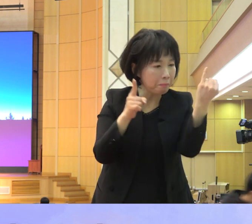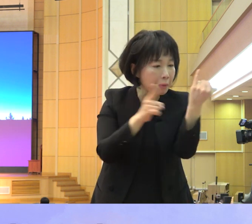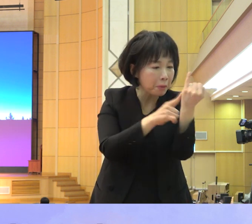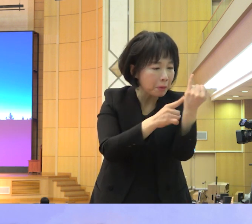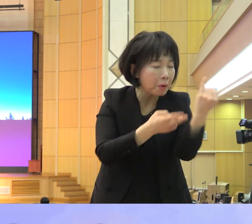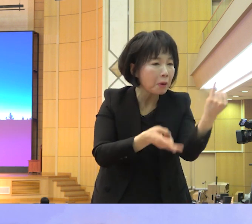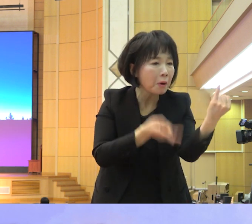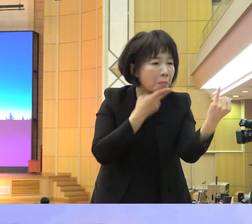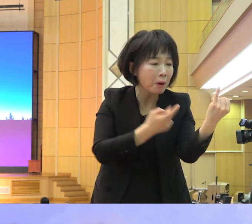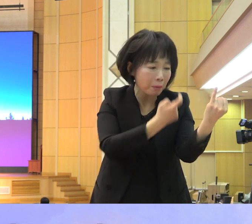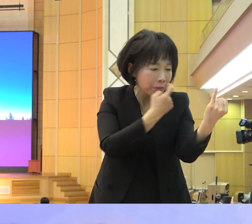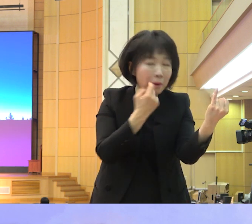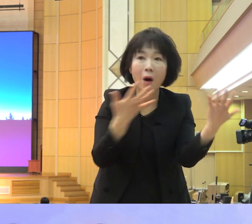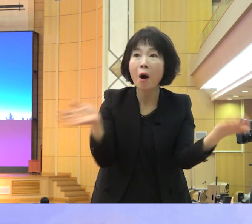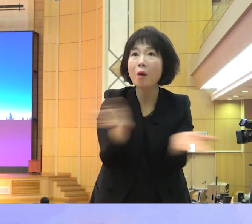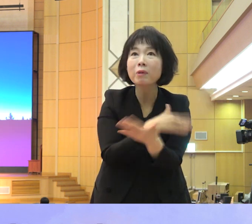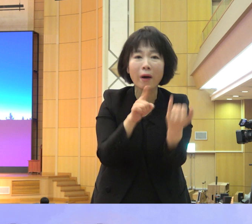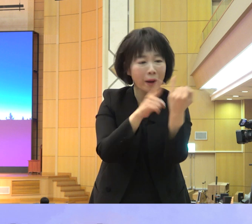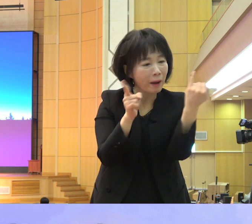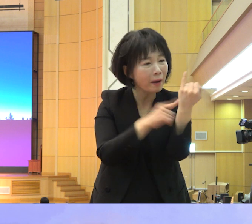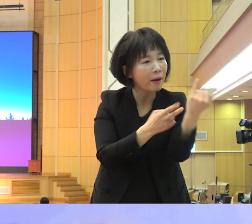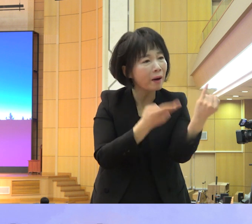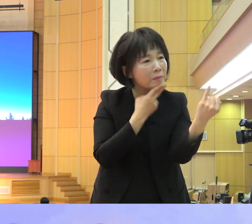징조가 전혀 보이지 않습니다.